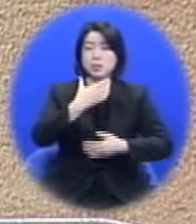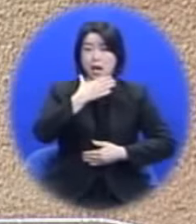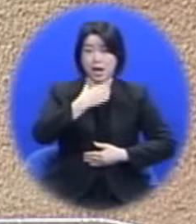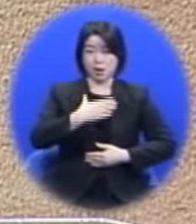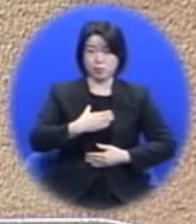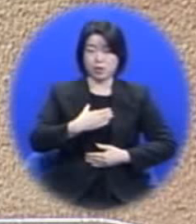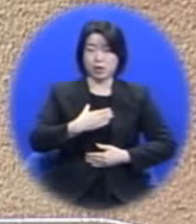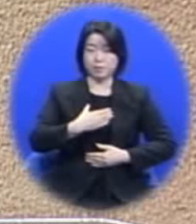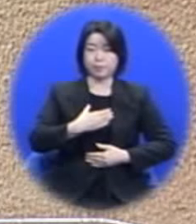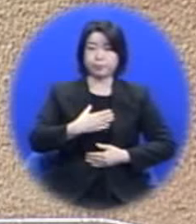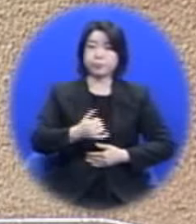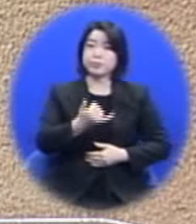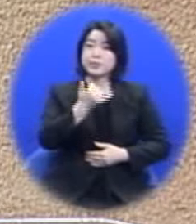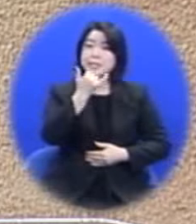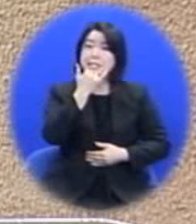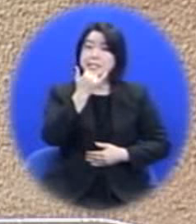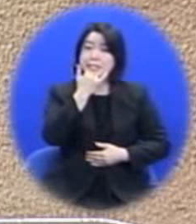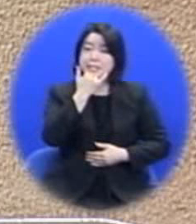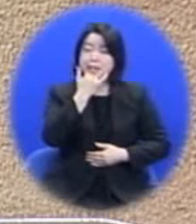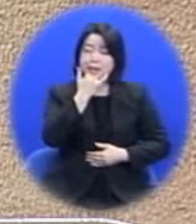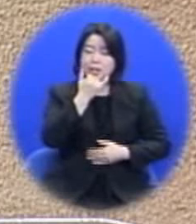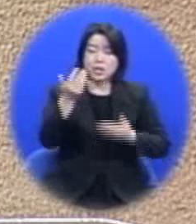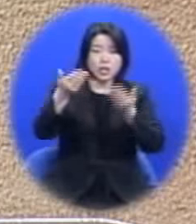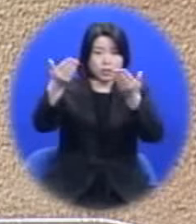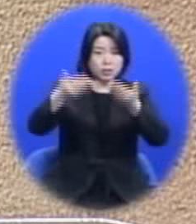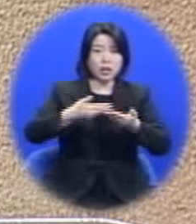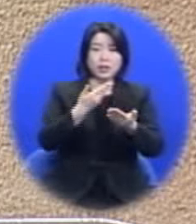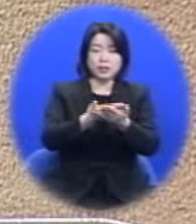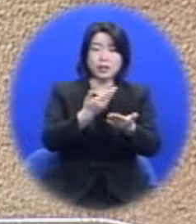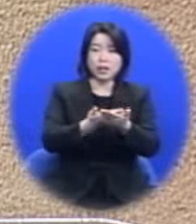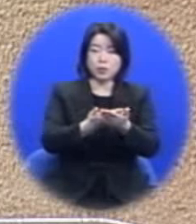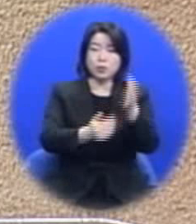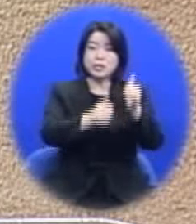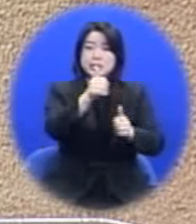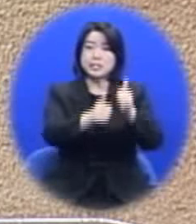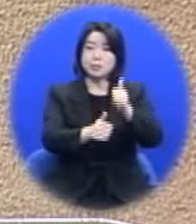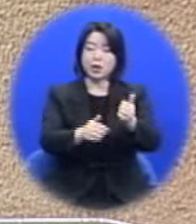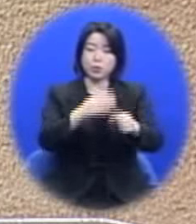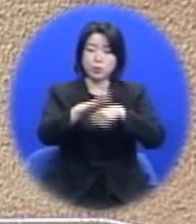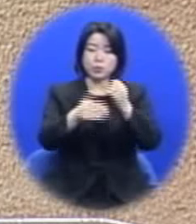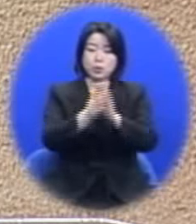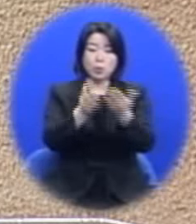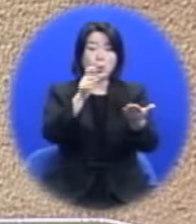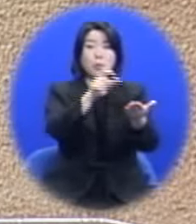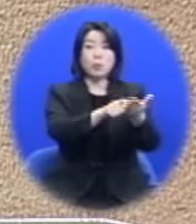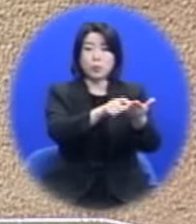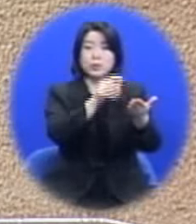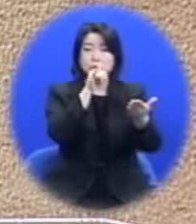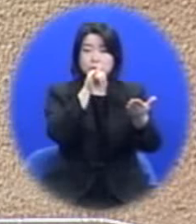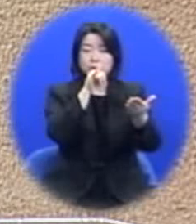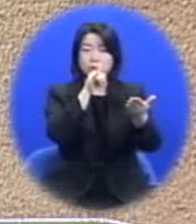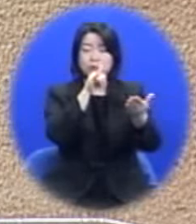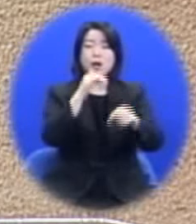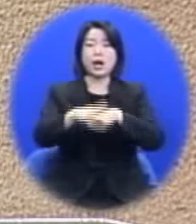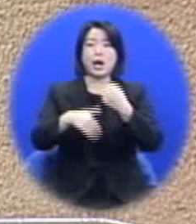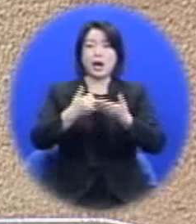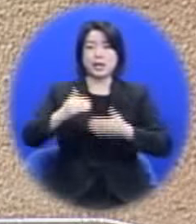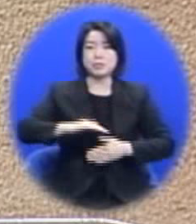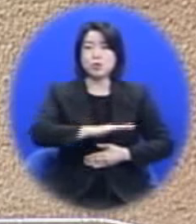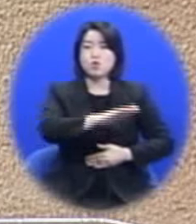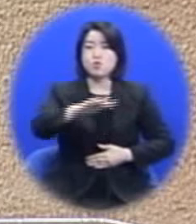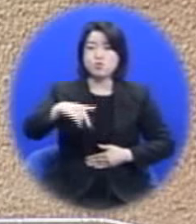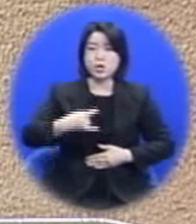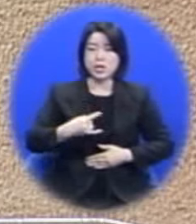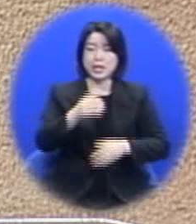아브라함을 이삭 독자 이삭을 바치라고 시험하셨다고 성경에 분명히 기록하고 있습니다. 하나님이 우리에게